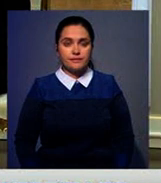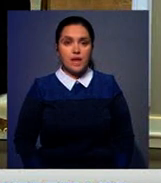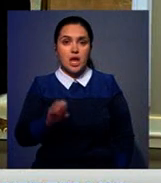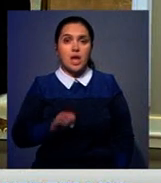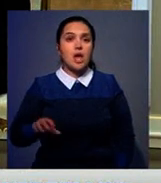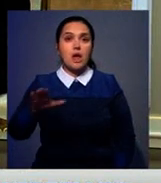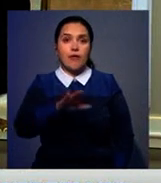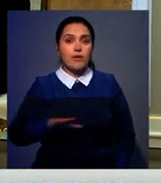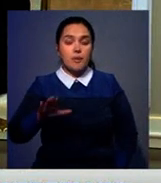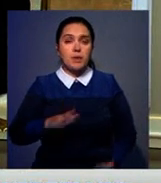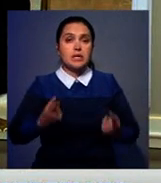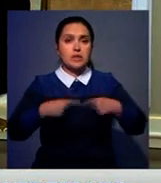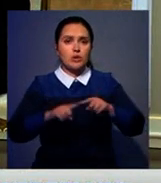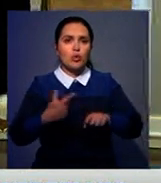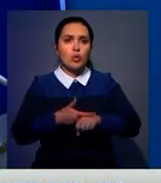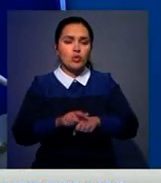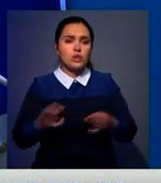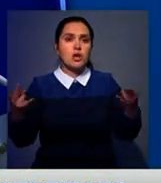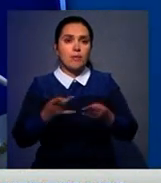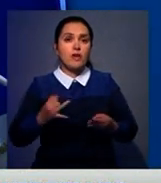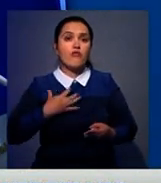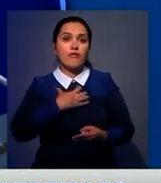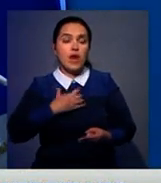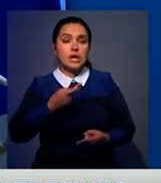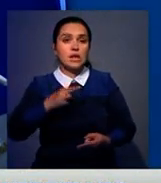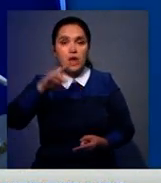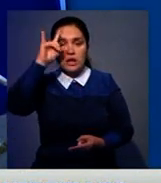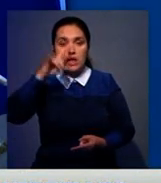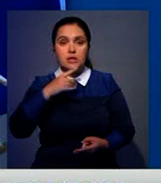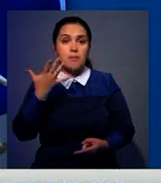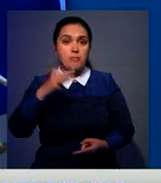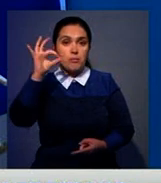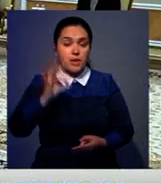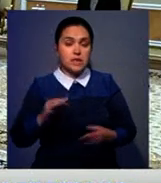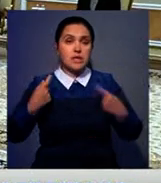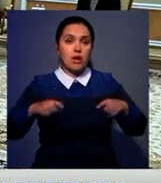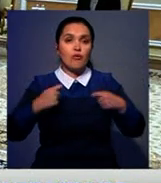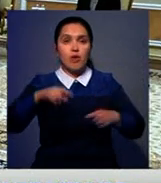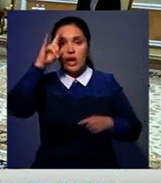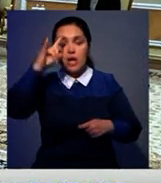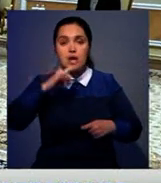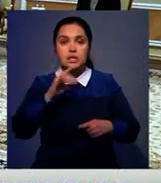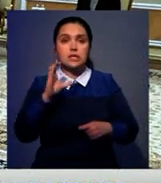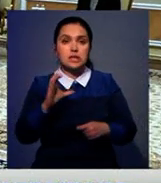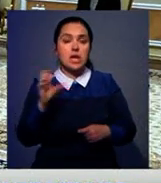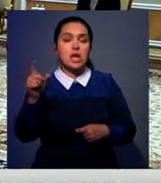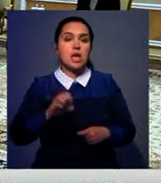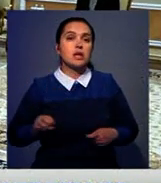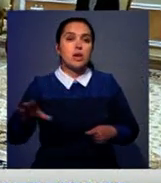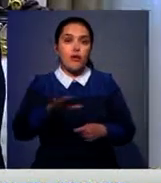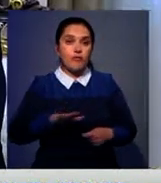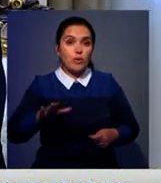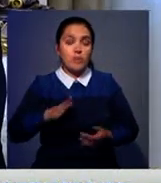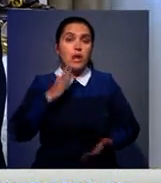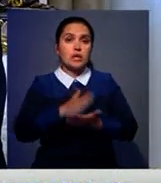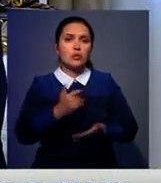Европейский союз очень необходим и важен для нас. Более 50% торговли Казахстана проходит со странами ЕС. И у нас